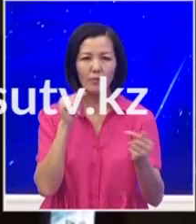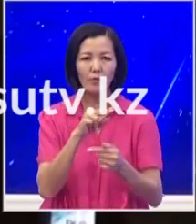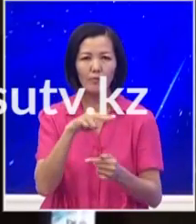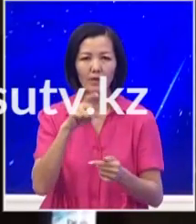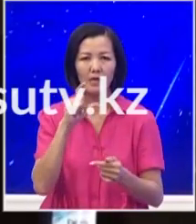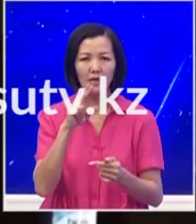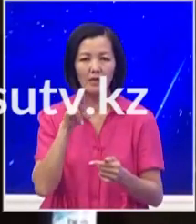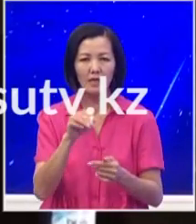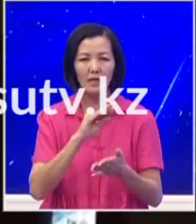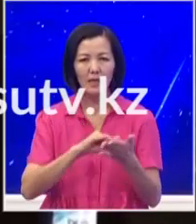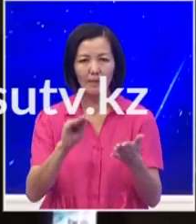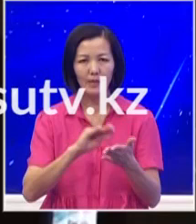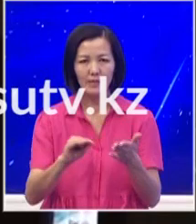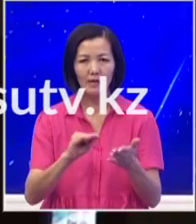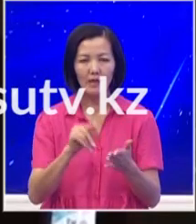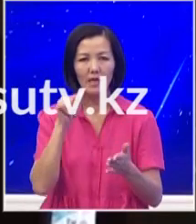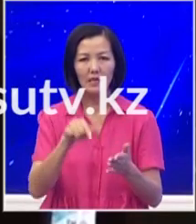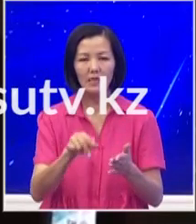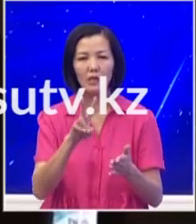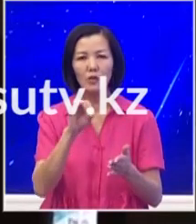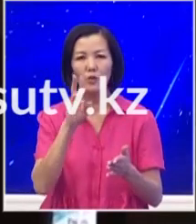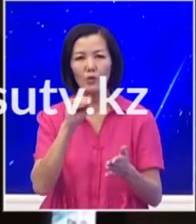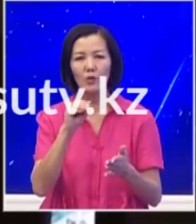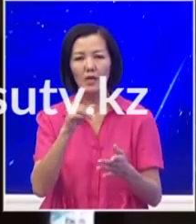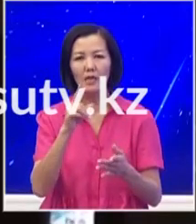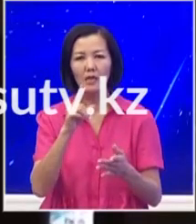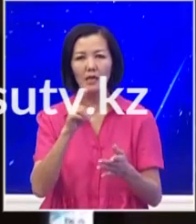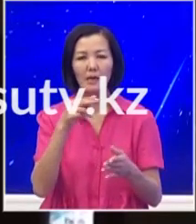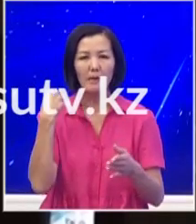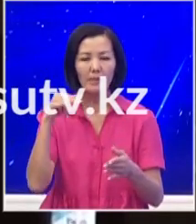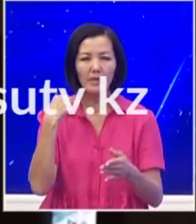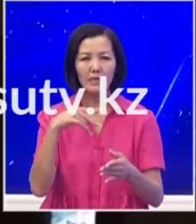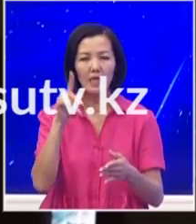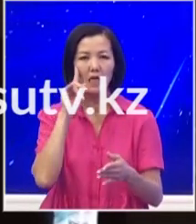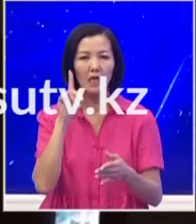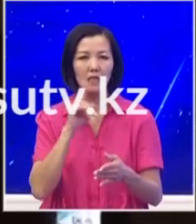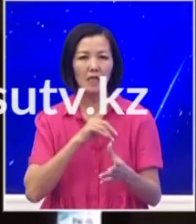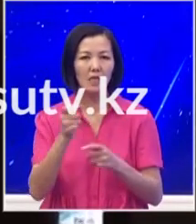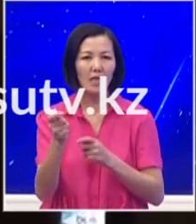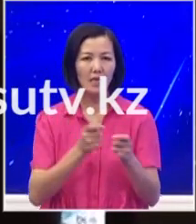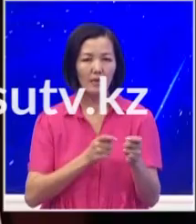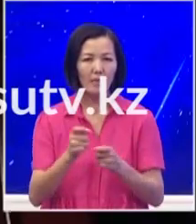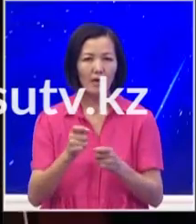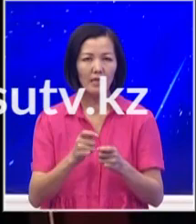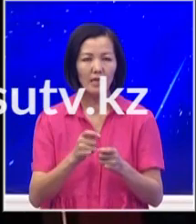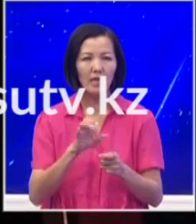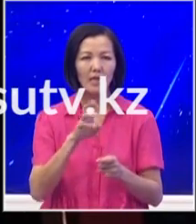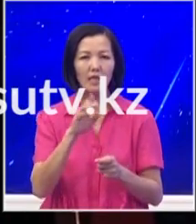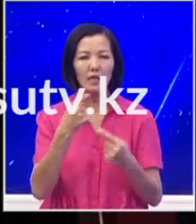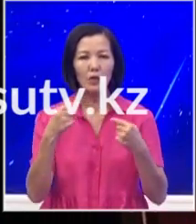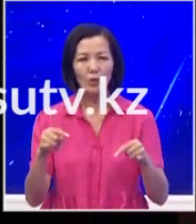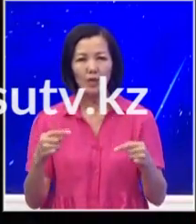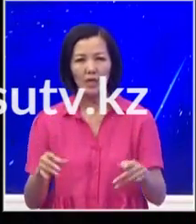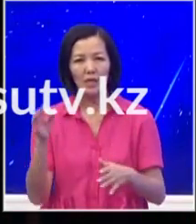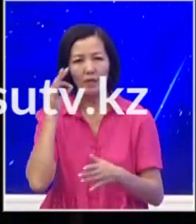ПХД», написал он. Здесь Нурлан Сабуров отметил аккаунты президента Казахстана, акимата Степногорска и другие.